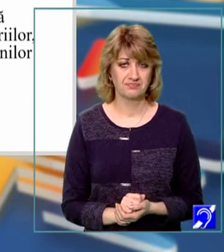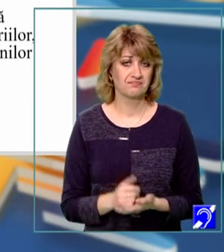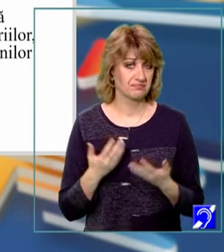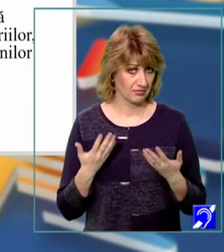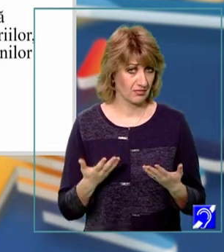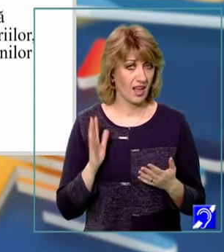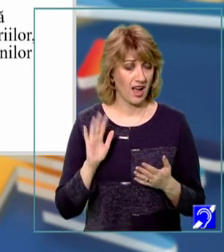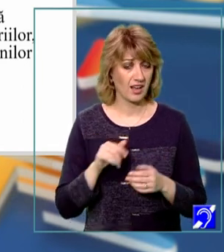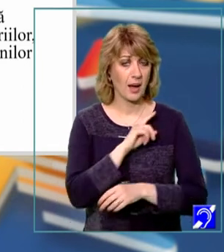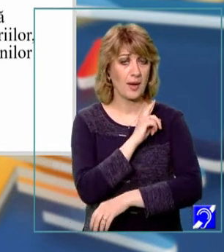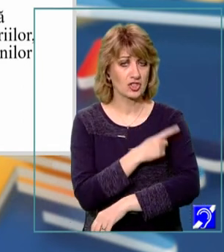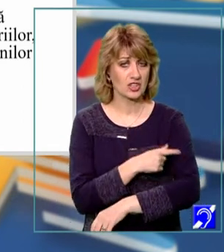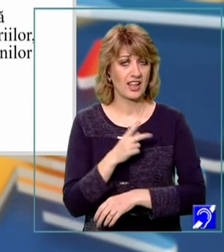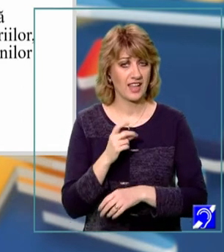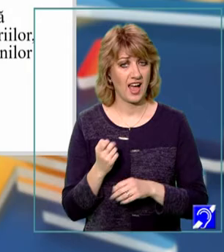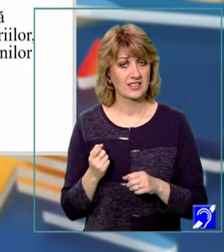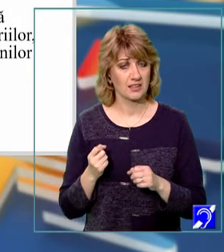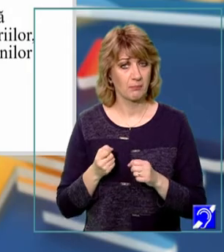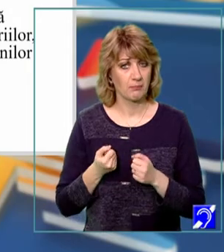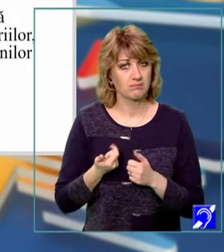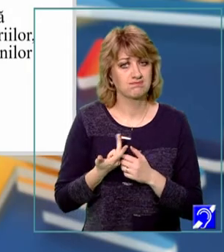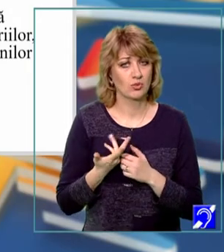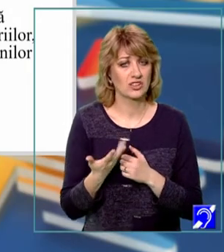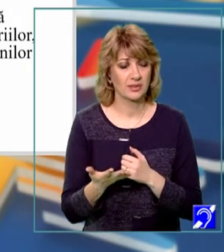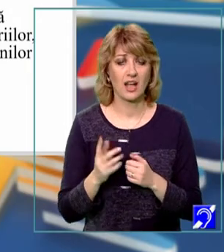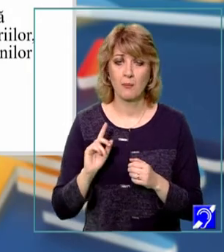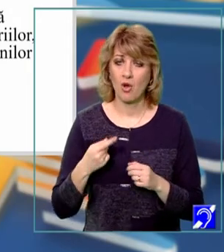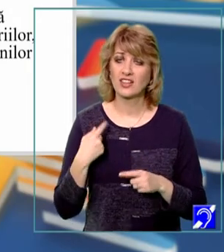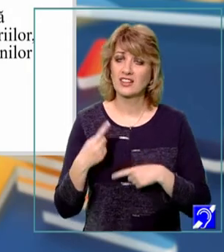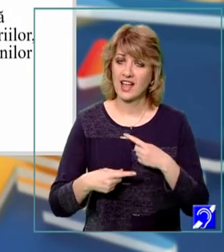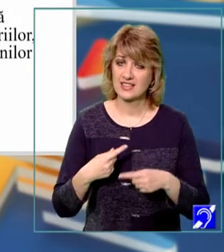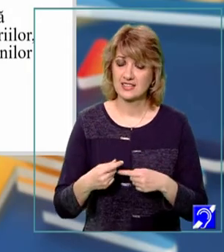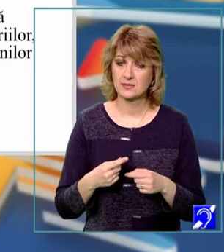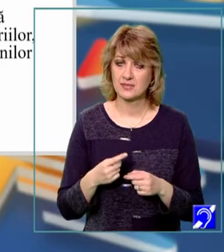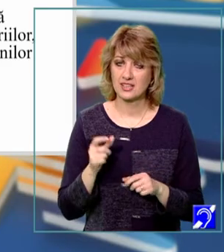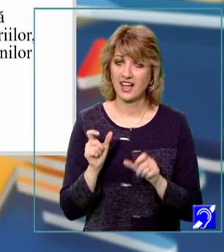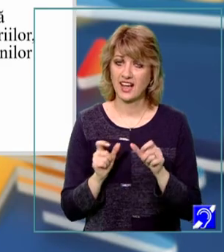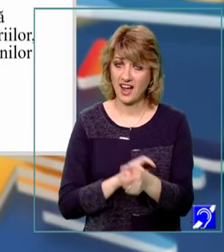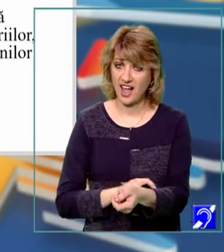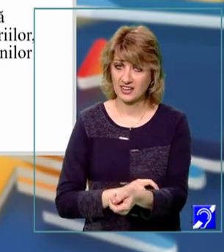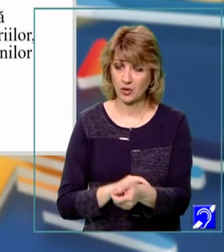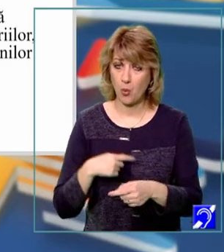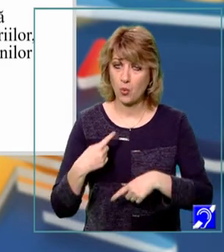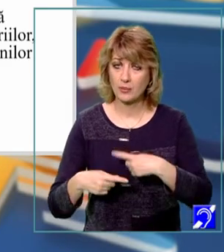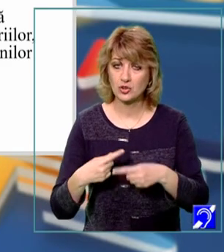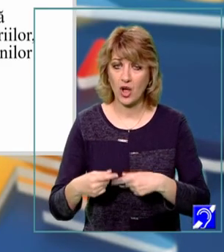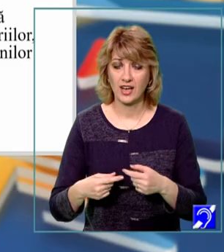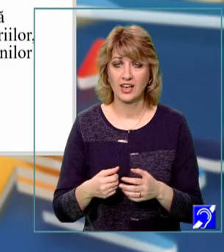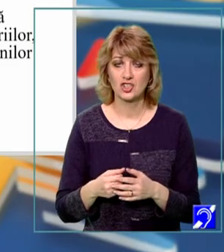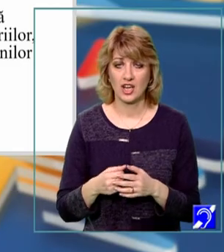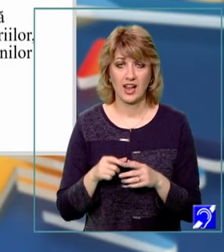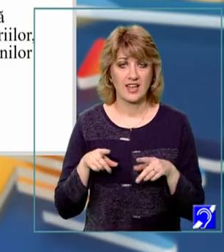Totuși, are capacitate de a se multiplica. Își poate transmite caracterele următoarelor generații